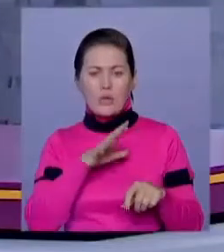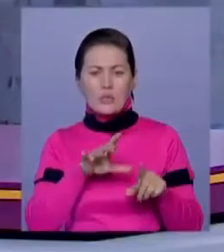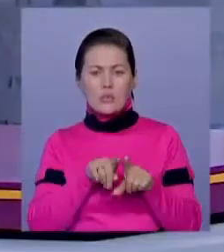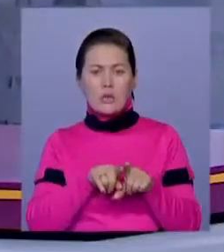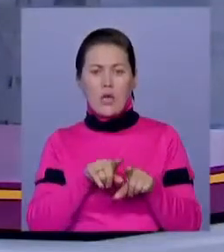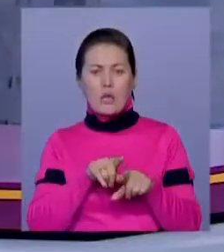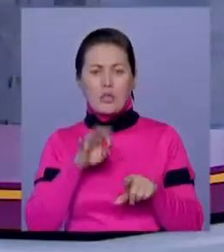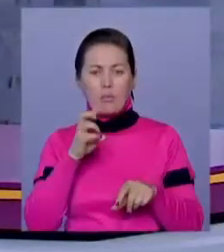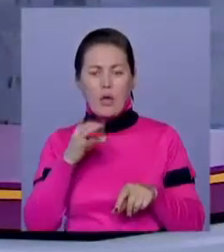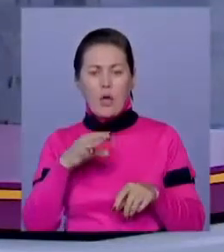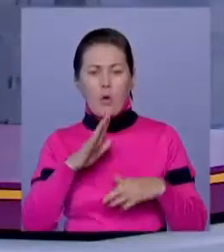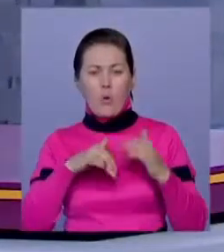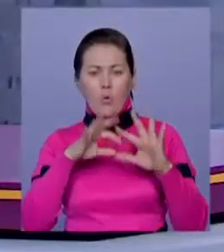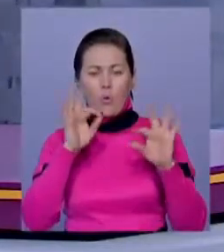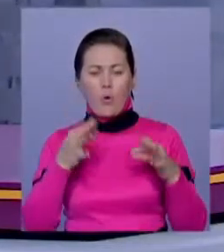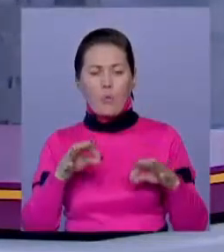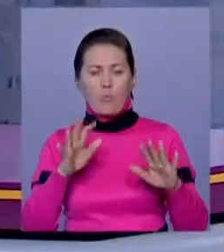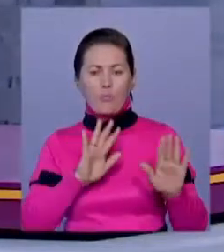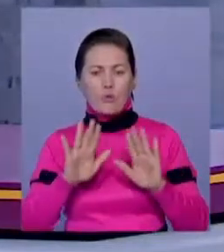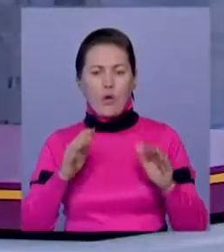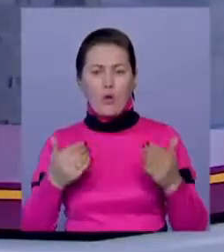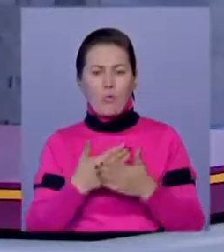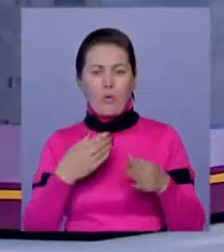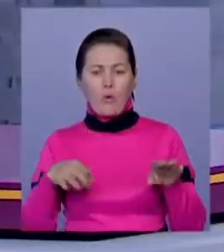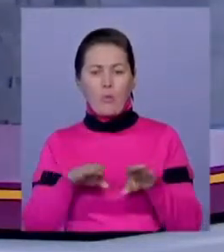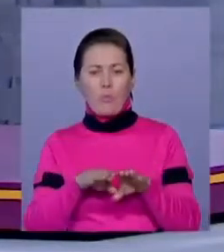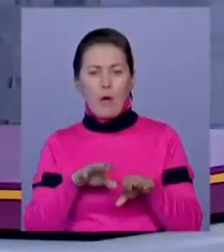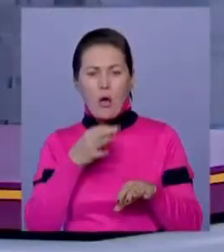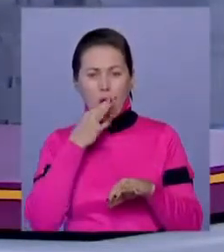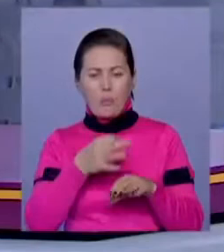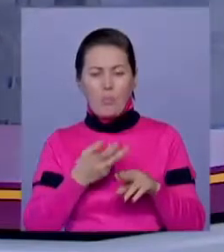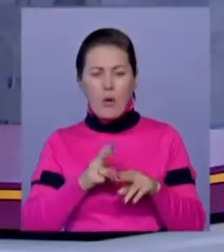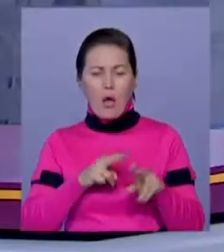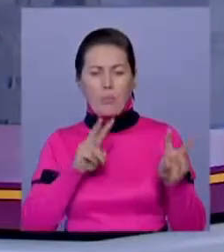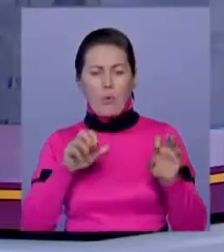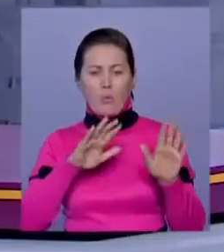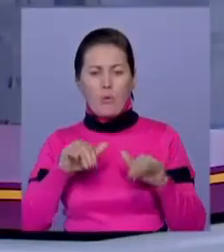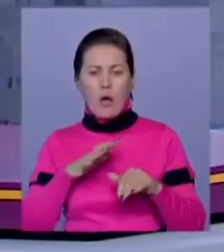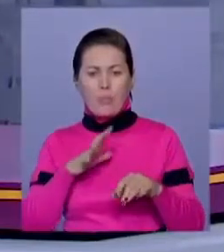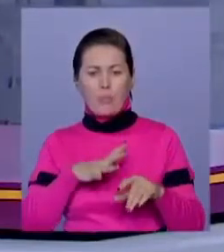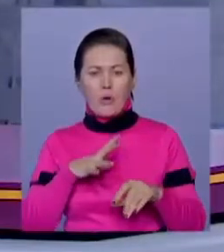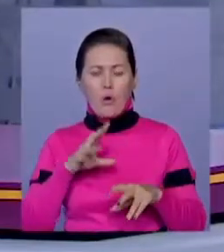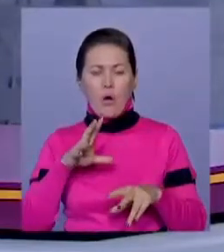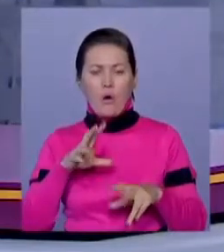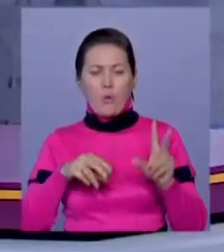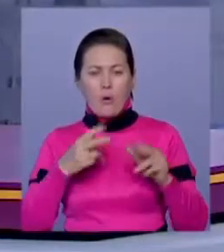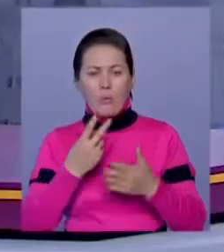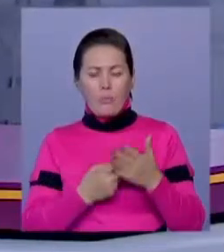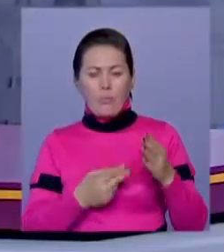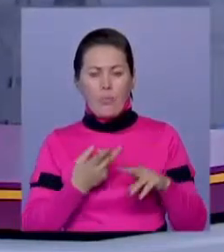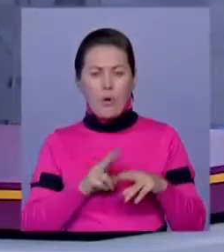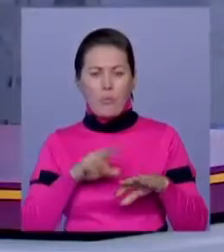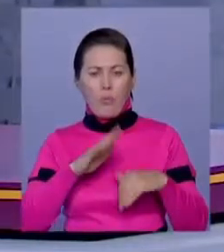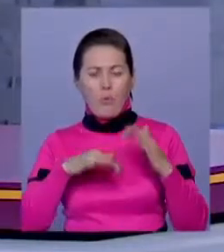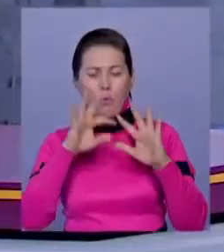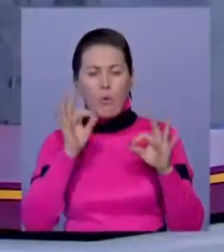ұста атындағы қолөнер музейі қайта жабылуы мүмкін деген қауесет шыққан. Мақаладан соң күдігі үмітке ұласқан күнгейдегі